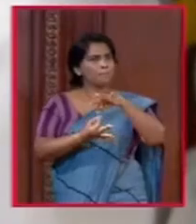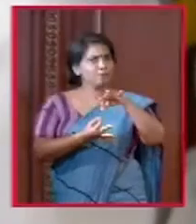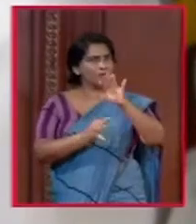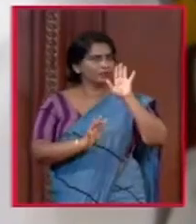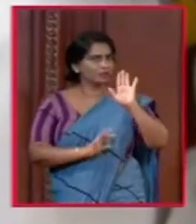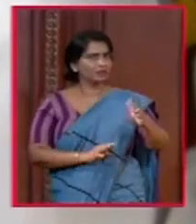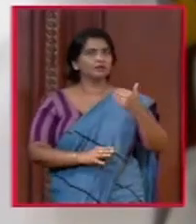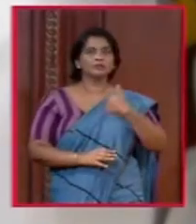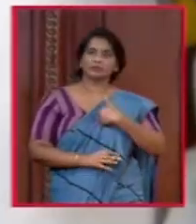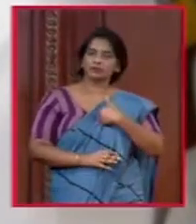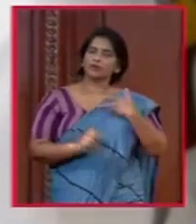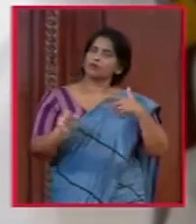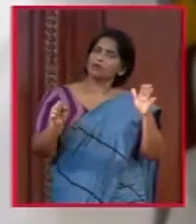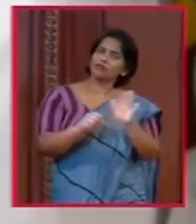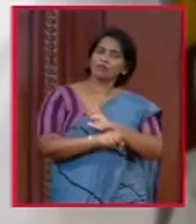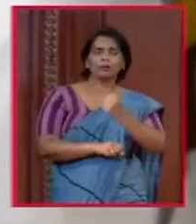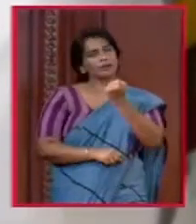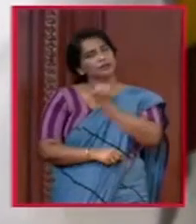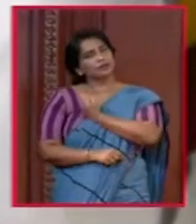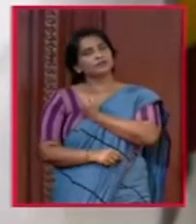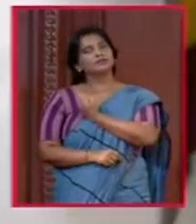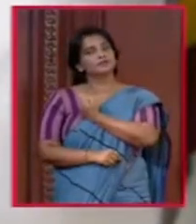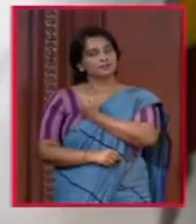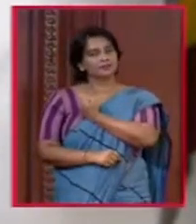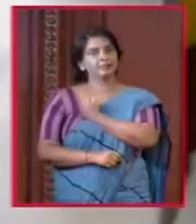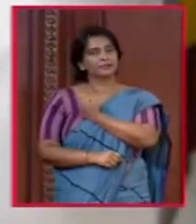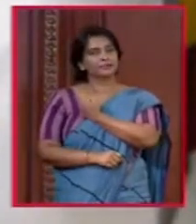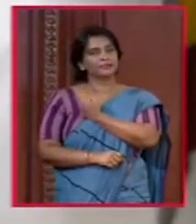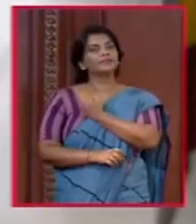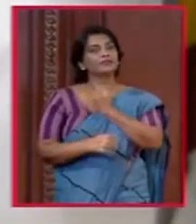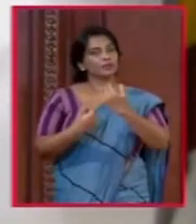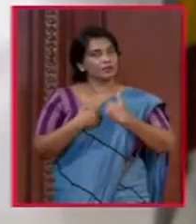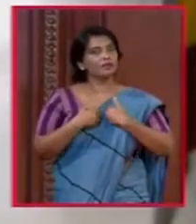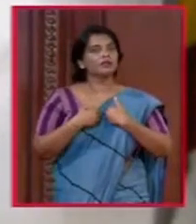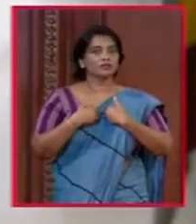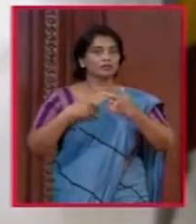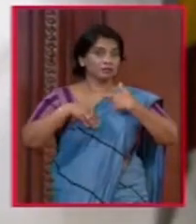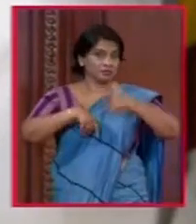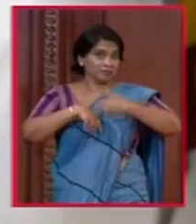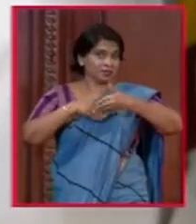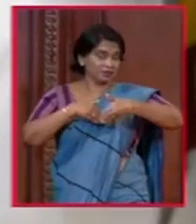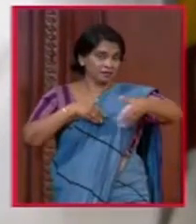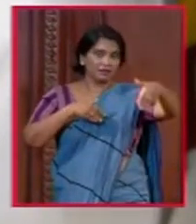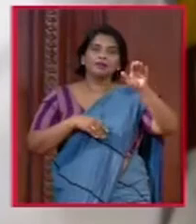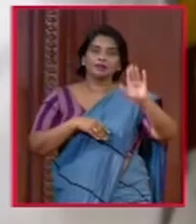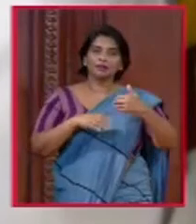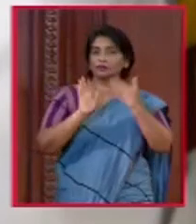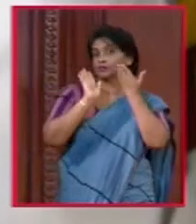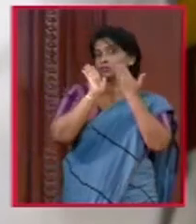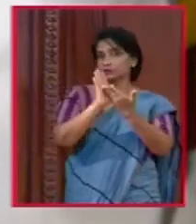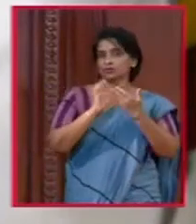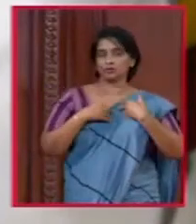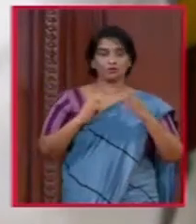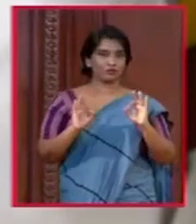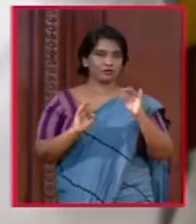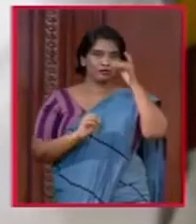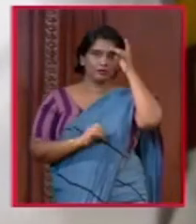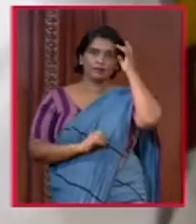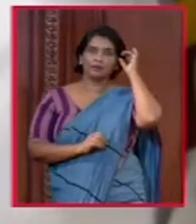වෙනුවෙන් මාගේ උපරිම කැපවීම මාගේ දුර කාලය තුළට පෙන්නු කරන්නම